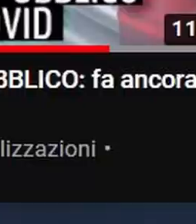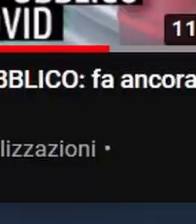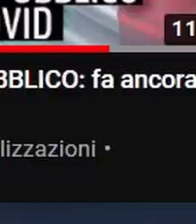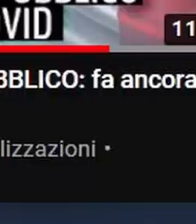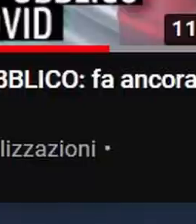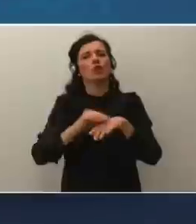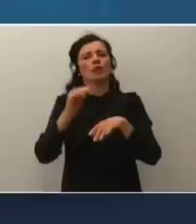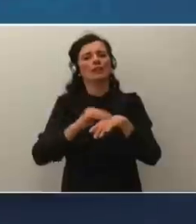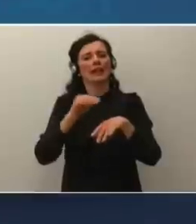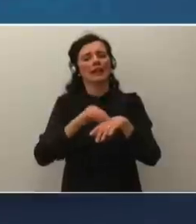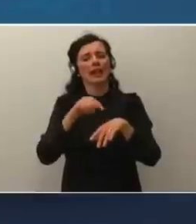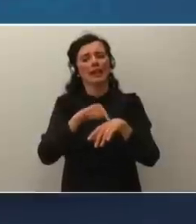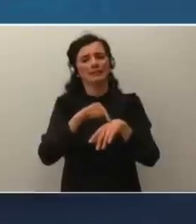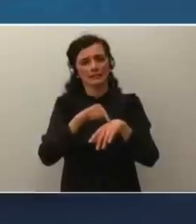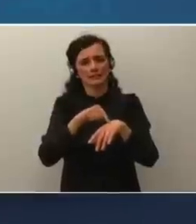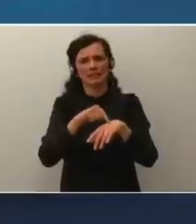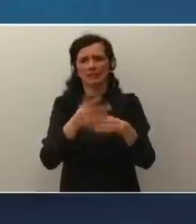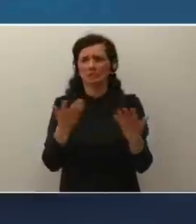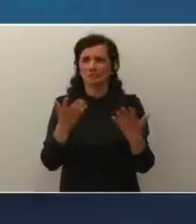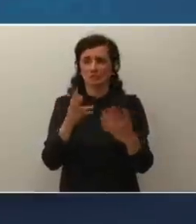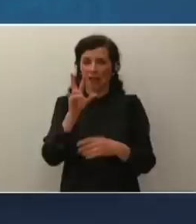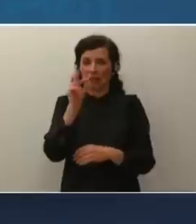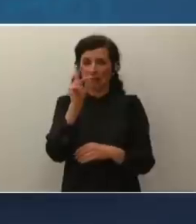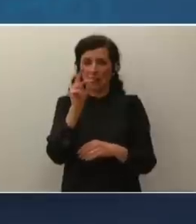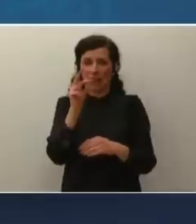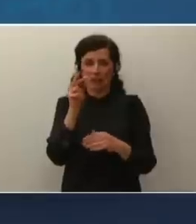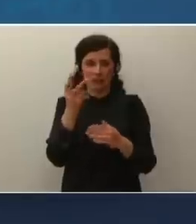30 volte?